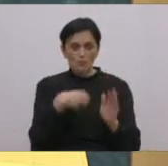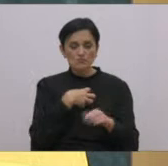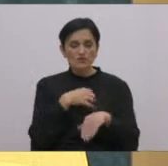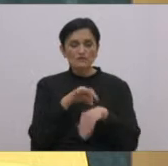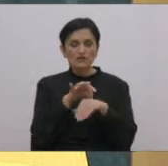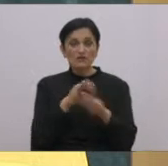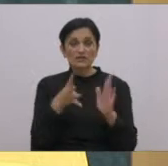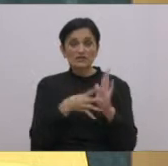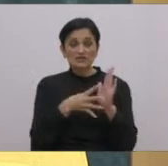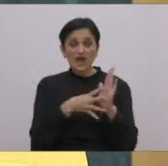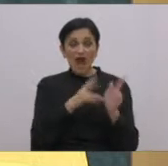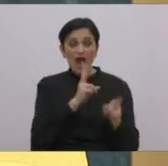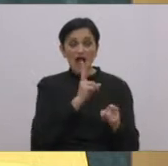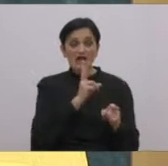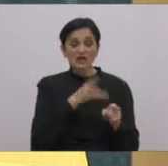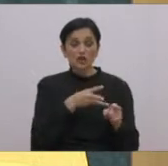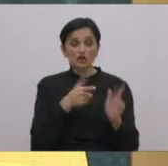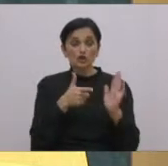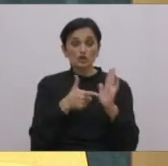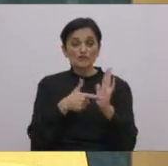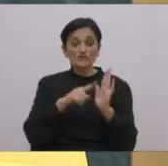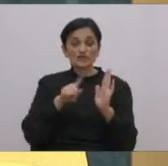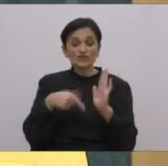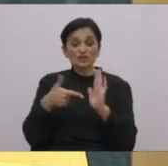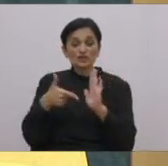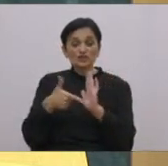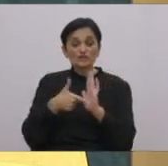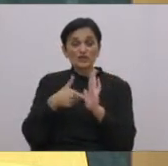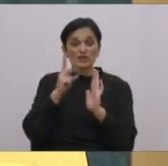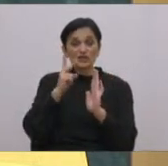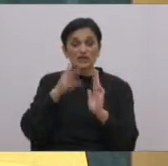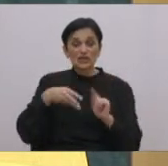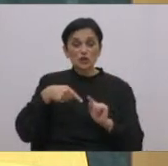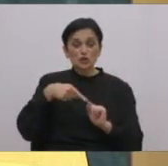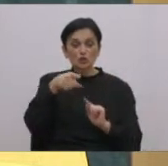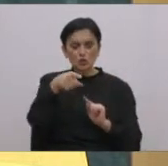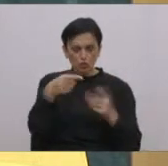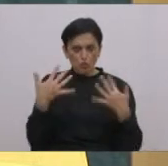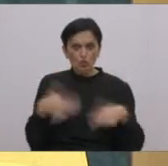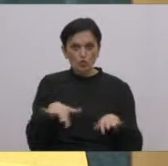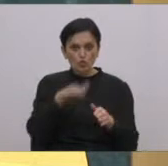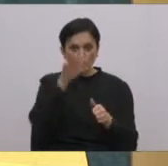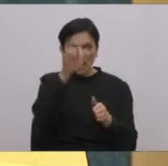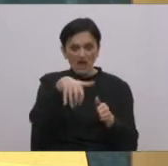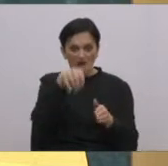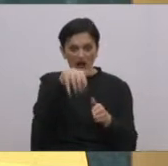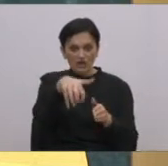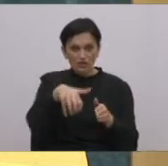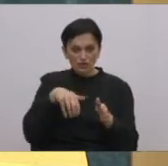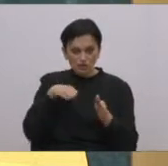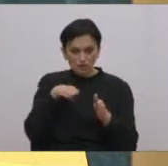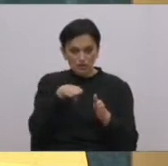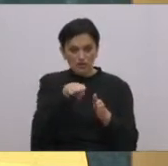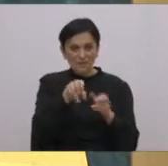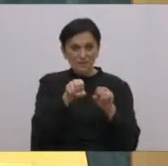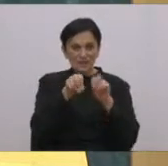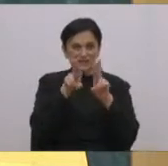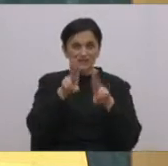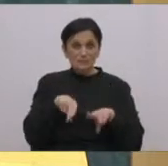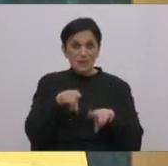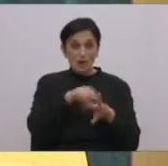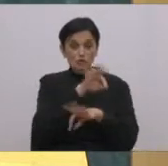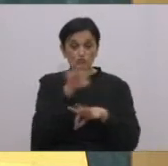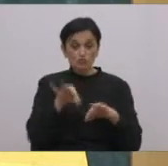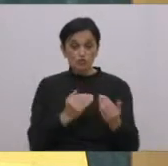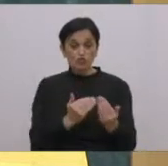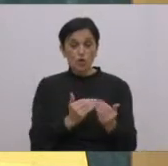3 km, dan șudim teli, 7 km, ukwe, gacerilia. Specialurat am proiectistul,